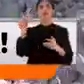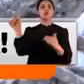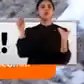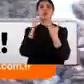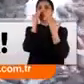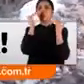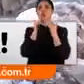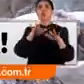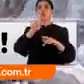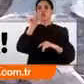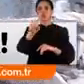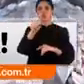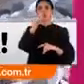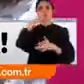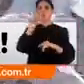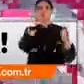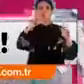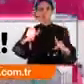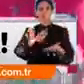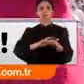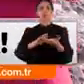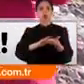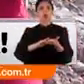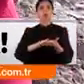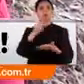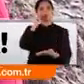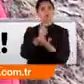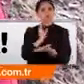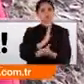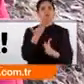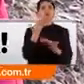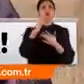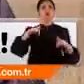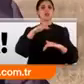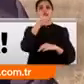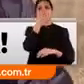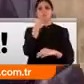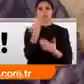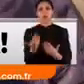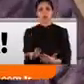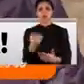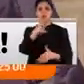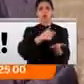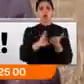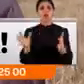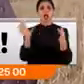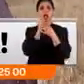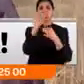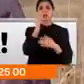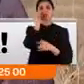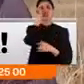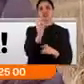Şenol Ünal'ın ne dere ıslah talebi vardı ne de yapılan kazıdan haberi. Arazimizin hiç alakası olmayan bir